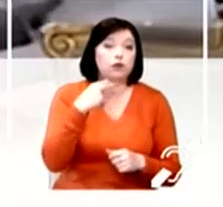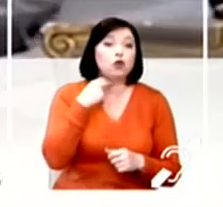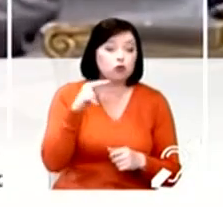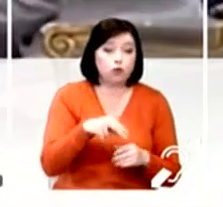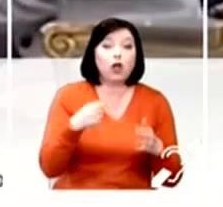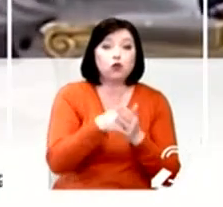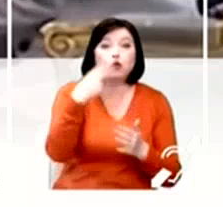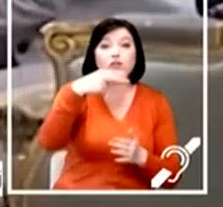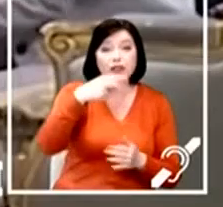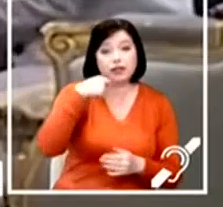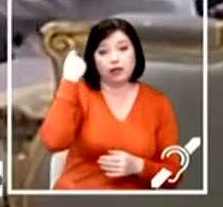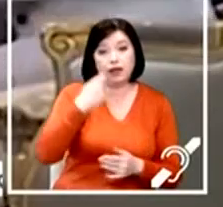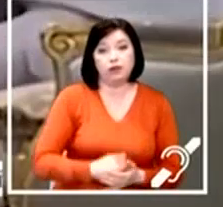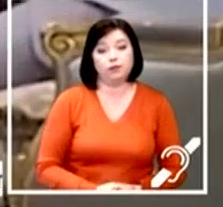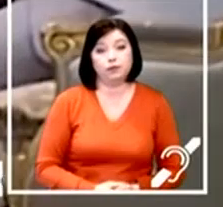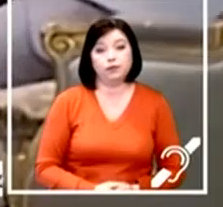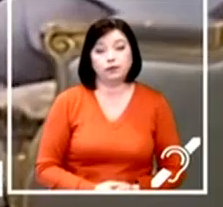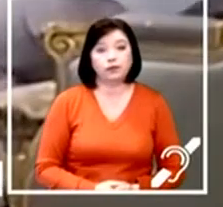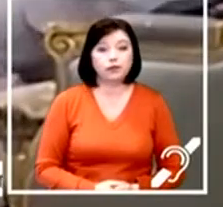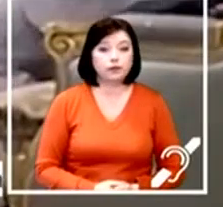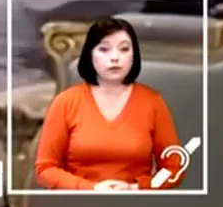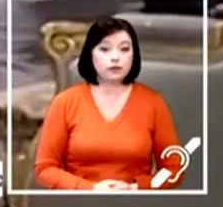20 de ani de pușcărie.